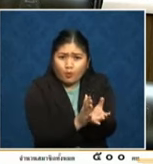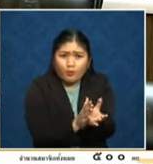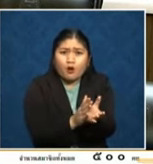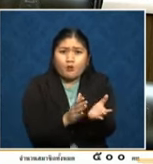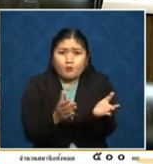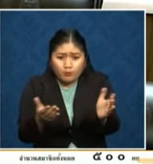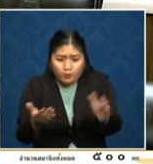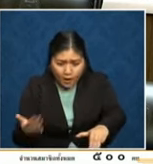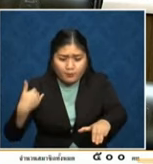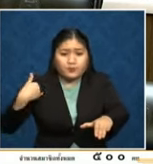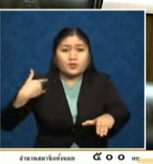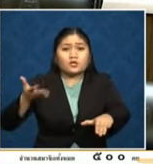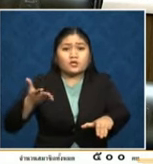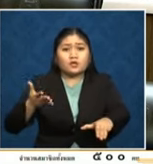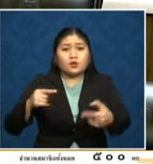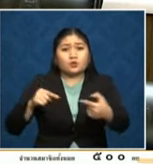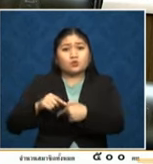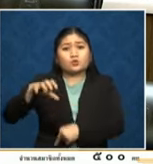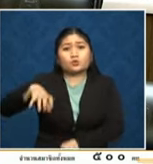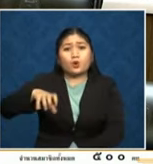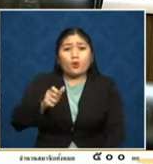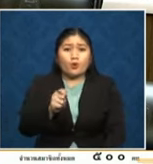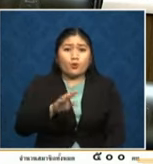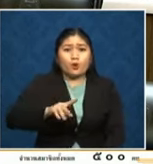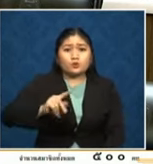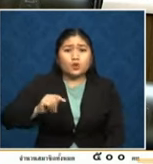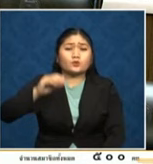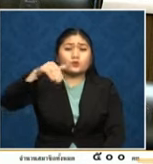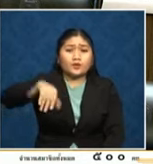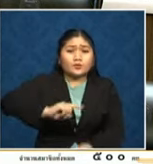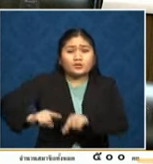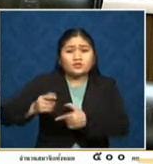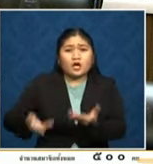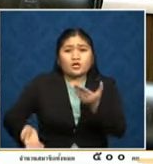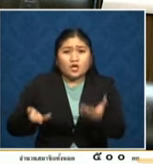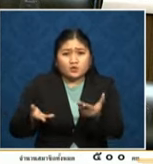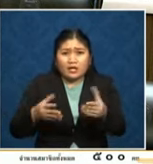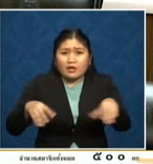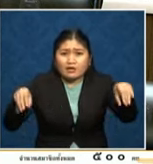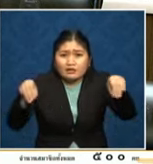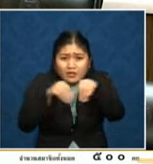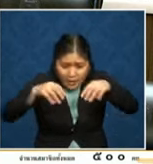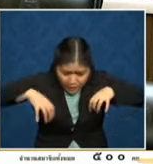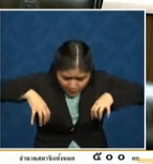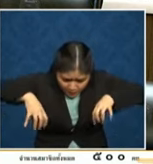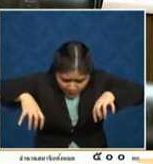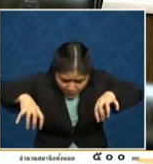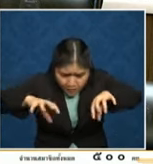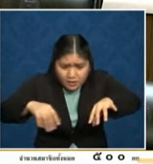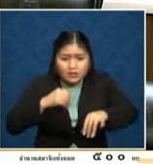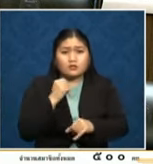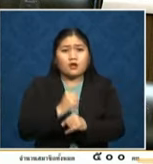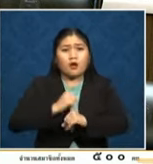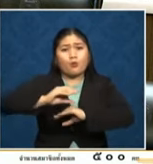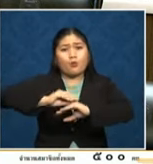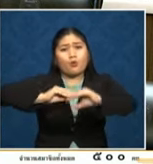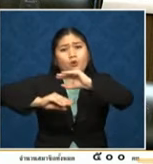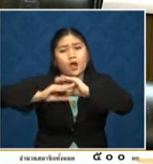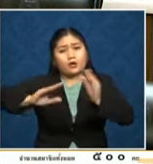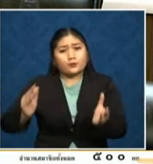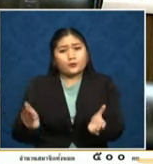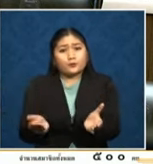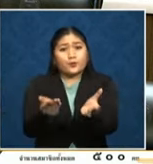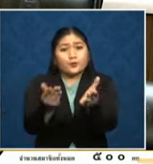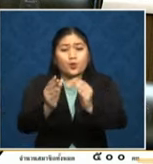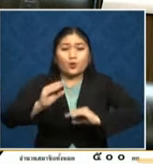ย่างยิ่งและเทศบาลอบต.ต่างๆนะครับที่อยู่เรียงรายตามแม่น้ำลี้นะครับได้จัดทำโครงการสนับสนุนน